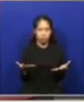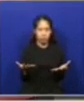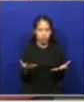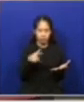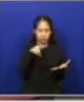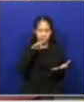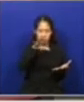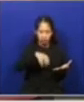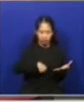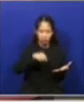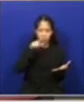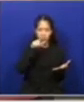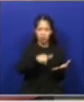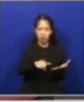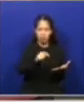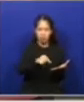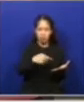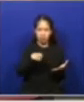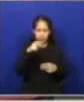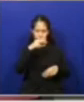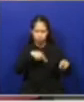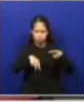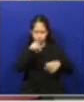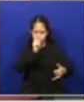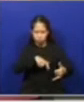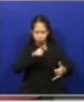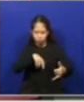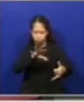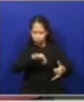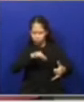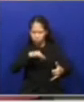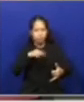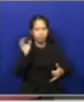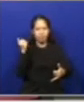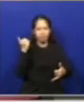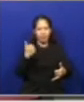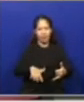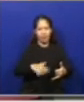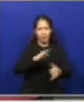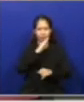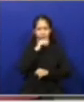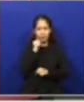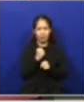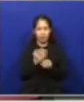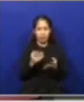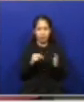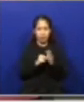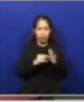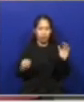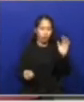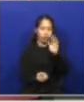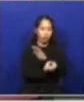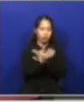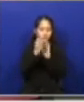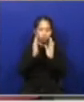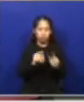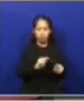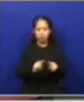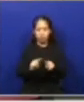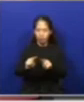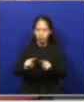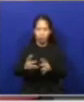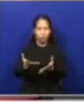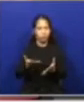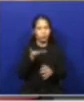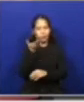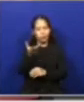ณฑ์สินเชื่อเนี่ยมาคัดกลุ่มคนดูแลไม่ได้เลยไม่ได้เลยนะคะเพราะว่าไม่งั้นท่านจะตัดโอกาสคนส่วนใหญ่ออกไปจากเงินก้อนนี้โดยปริย